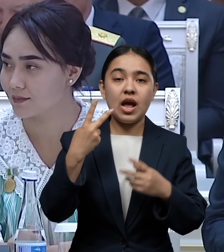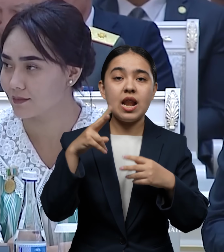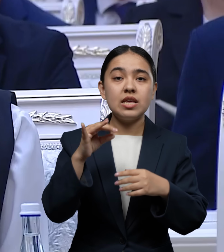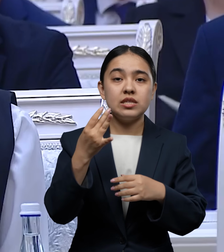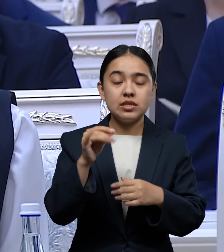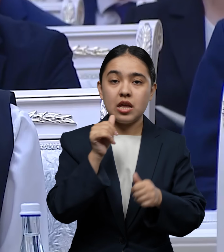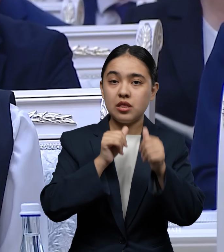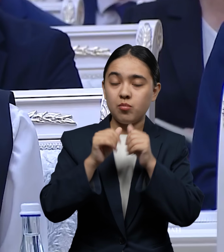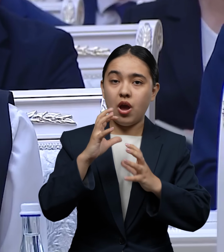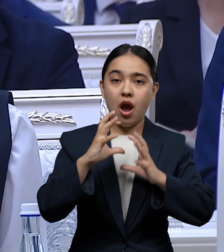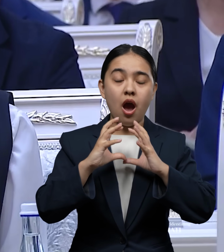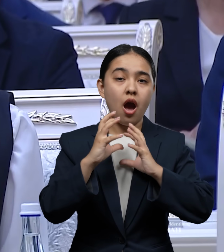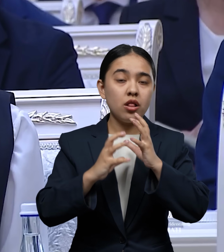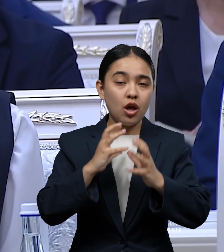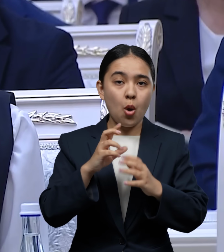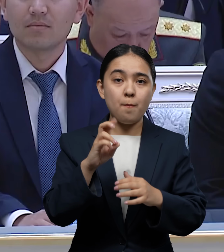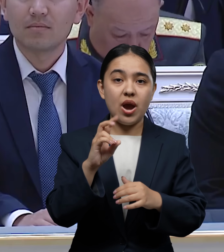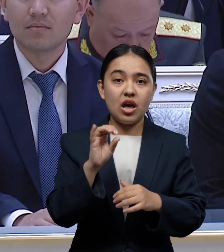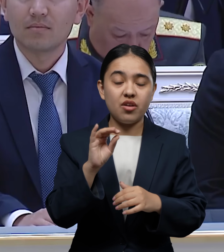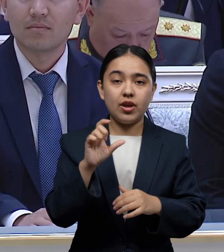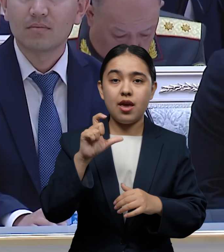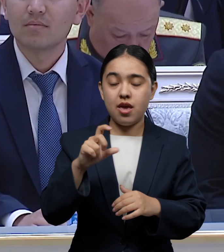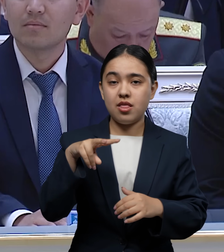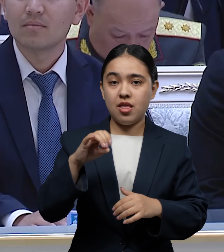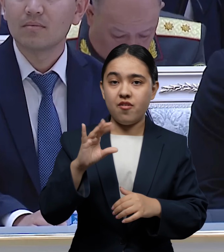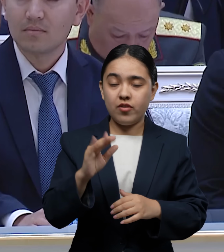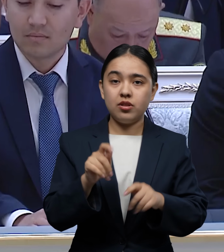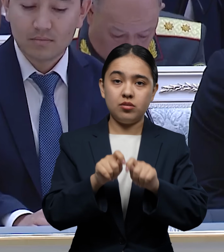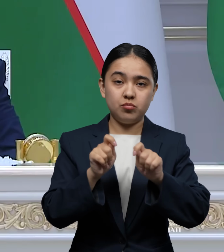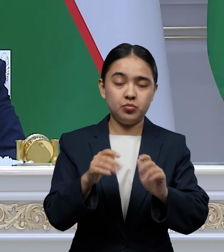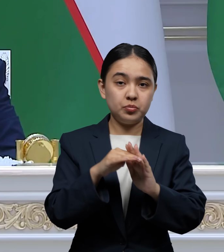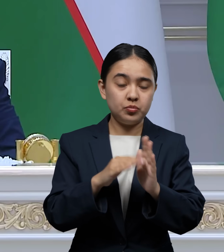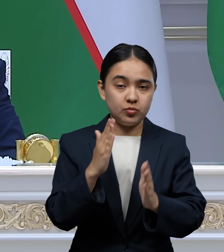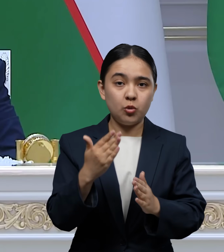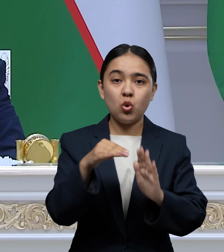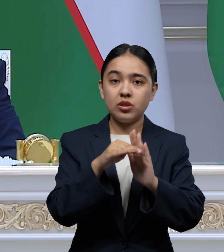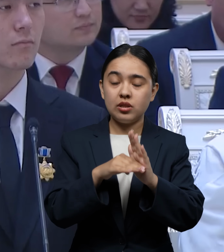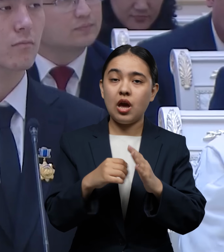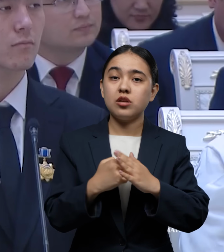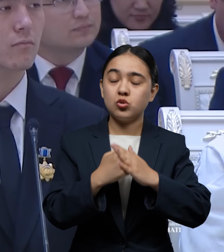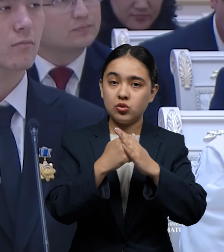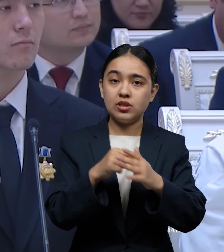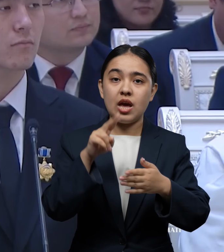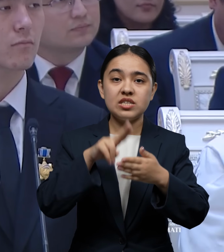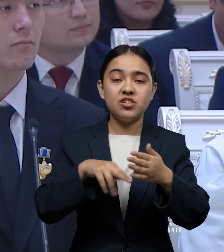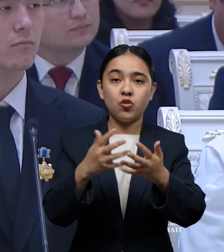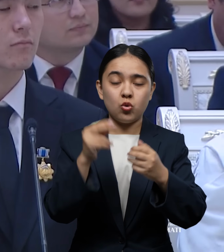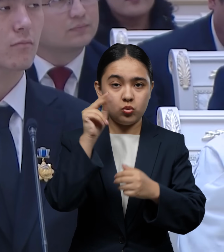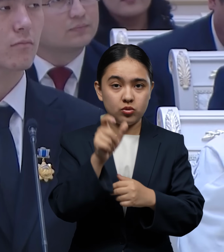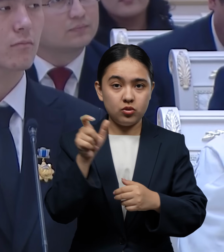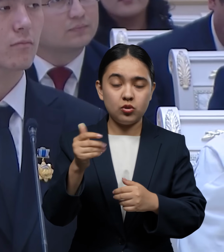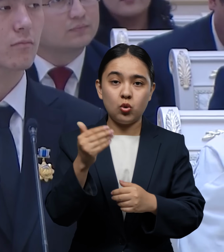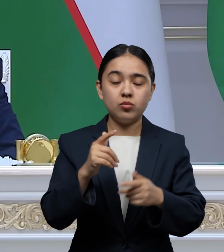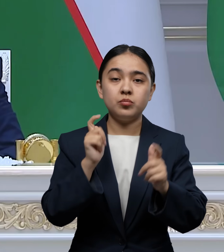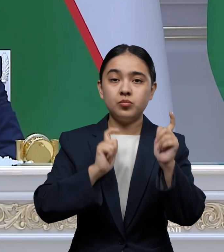tajriba tarzida xalqaro bakalavriat va A-level dasturlari joriy qilinadi. Bu dasturlar asosida sertifikat olgan